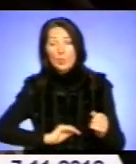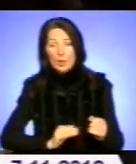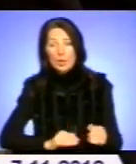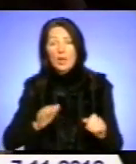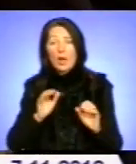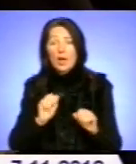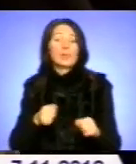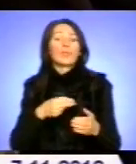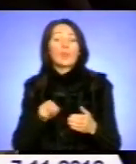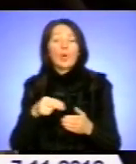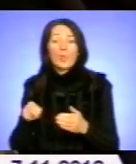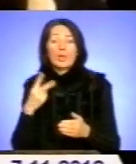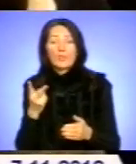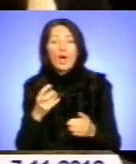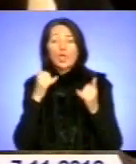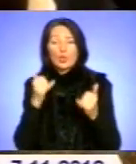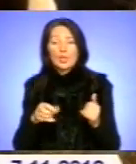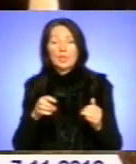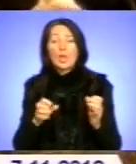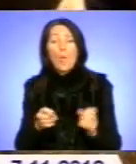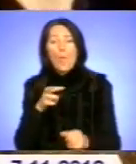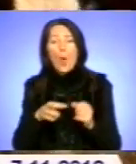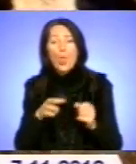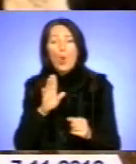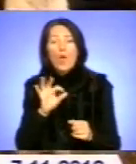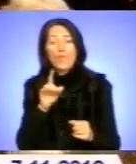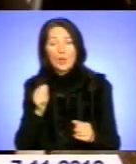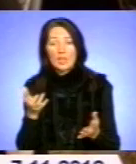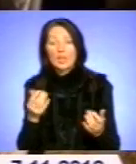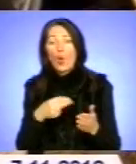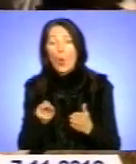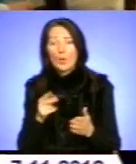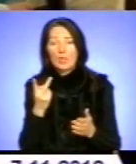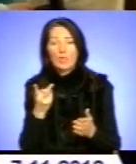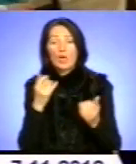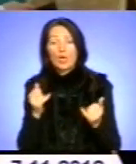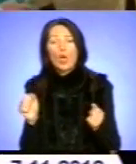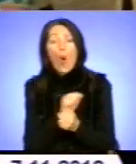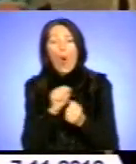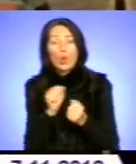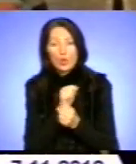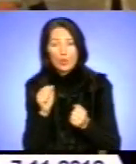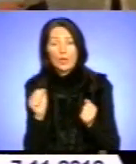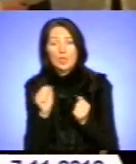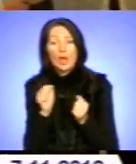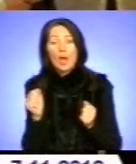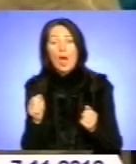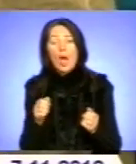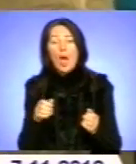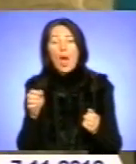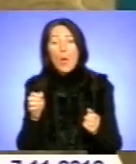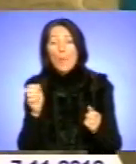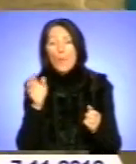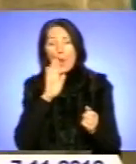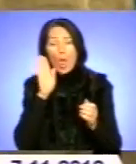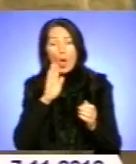сучасних молоковози, а цього року куплять ще сучасні охолоджувачі молока. До розвитку молочарського кооперативного руху обласна влада активно залучає